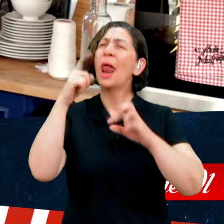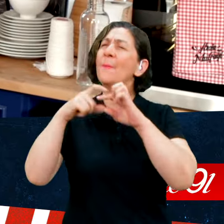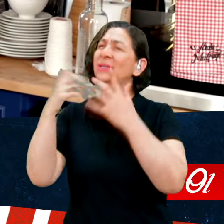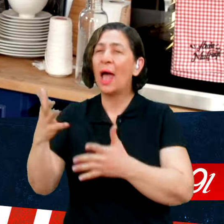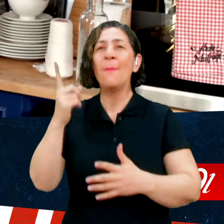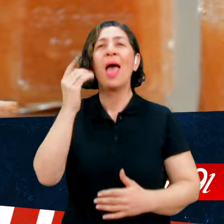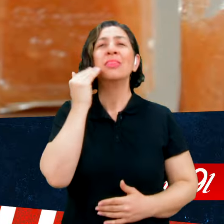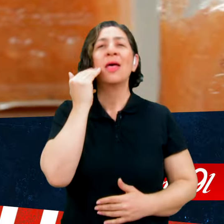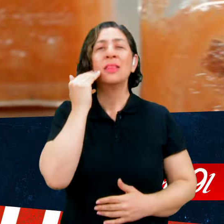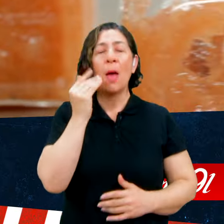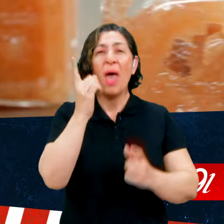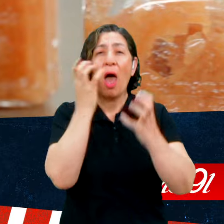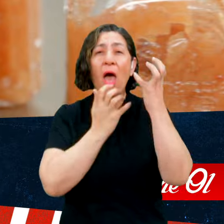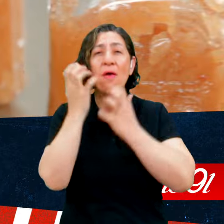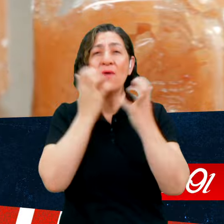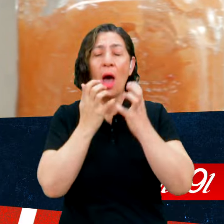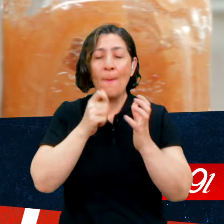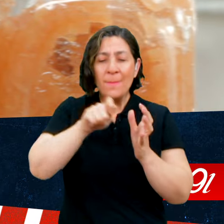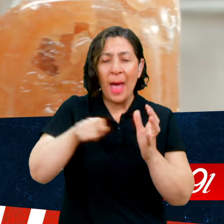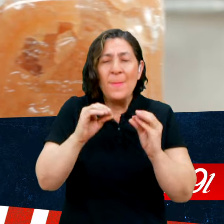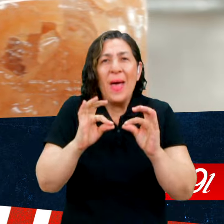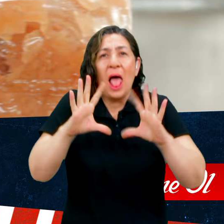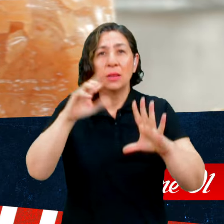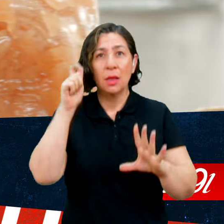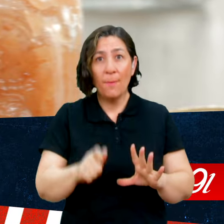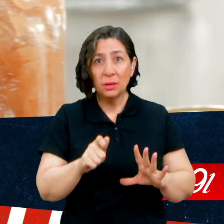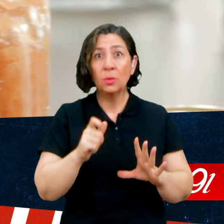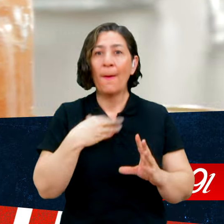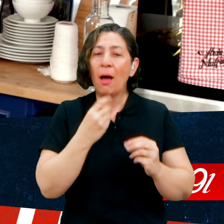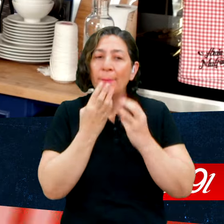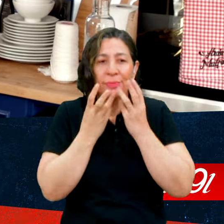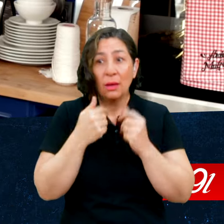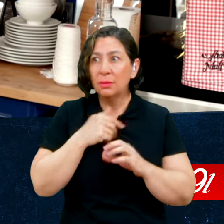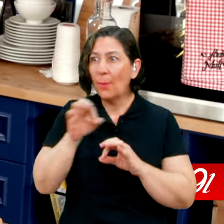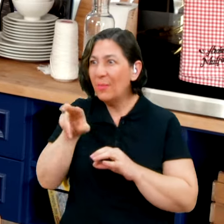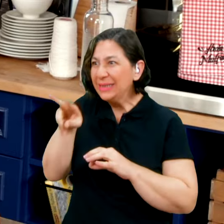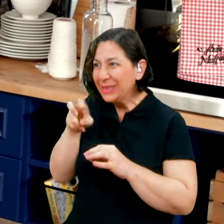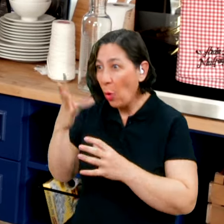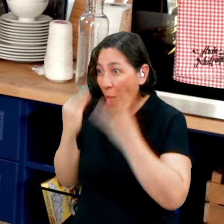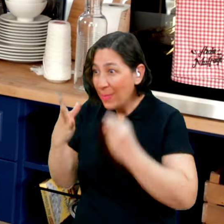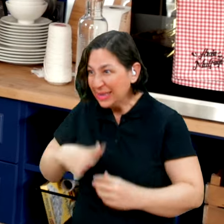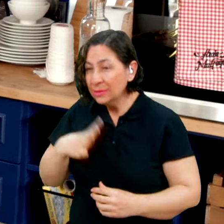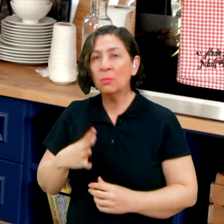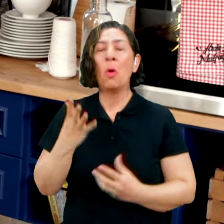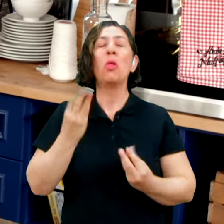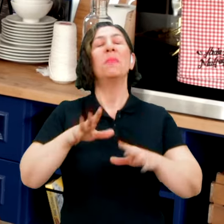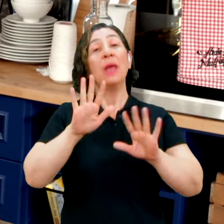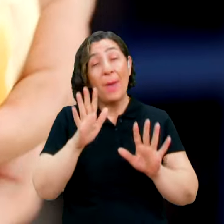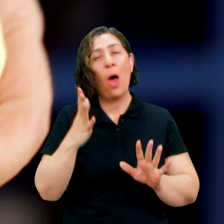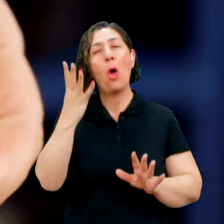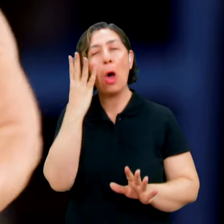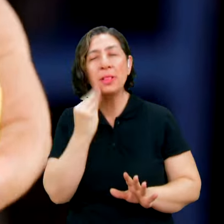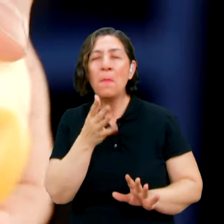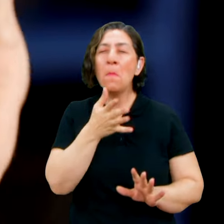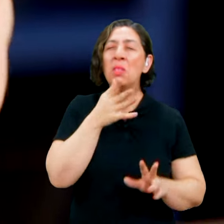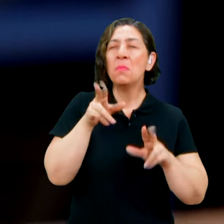Küçükken rahmetli anneannem bir ayva marmelatı yapardı. Valla parmaklarımı yerdim. Ayva marmelatının nasıl yapıldığını tam olarak öğrenemedim. Ama öğrendiğim, gördüğüm,